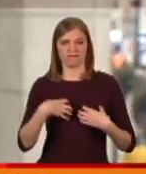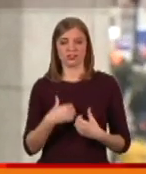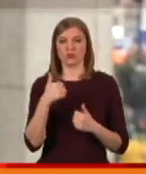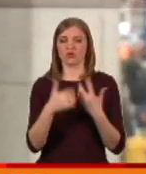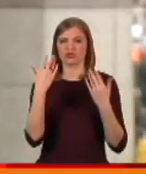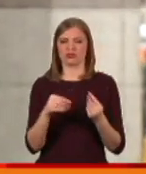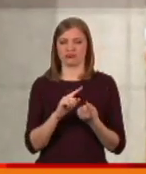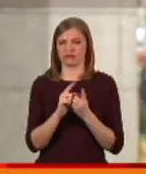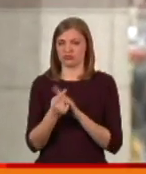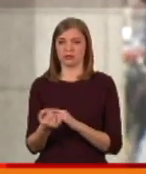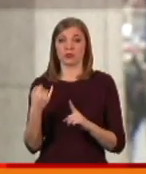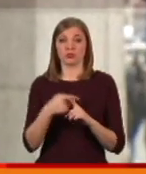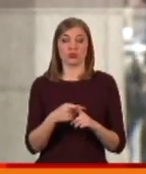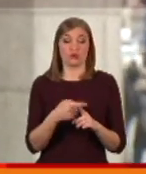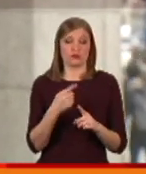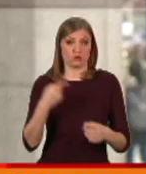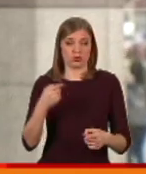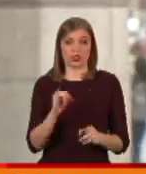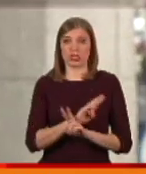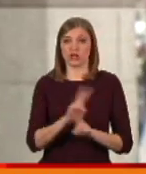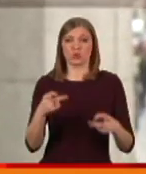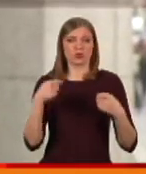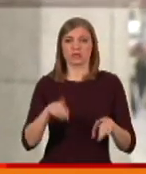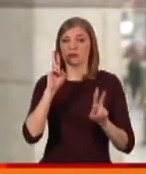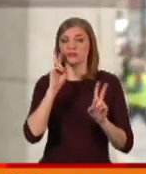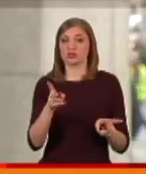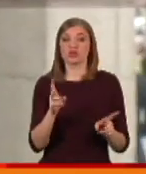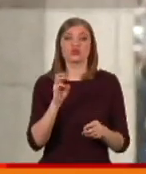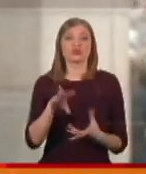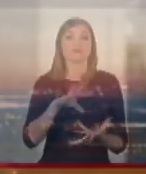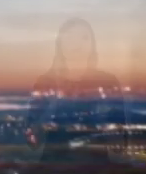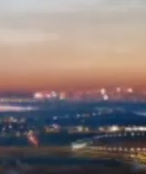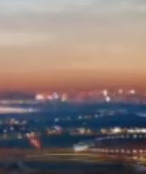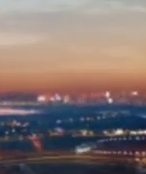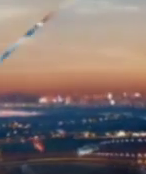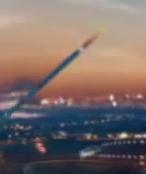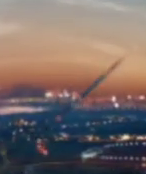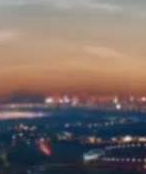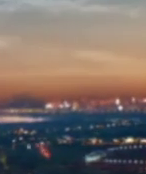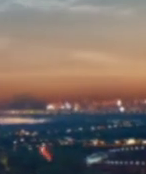усе змінюється, причому докорінно, і ніхто насправді не знає, чим усе скінчиться.